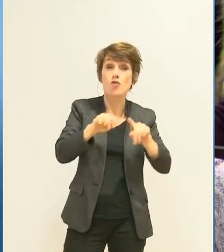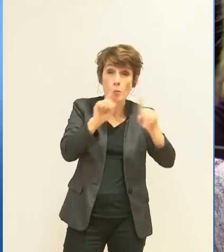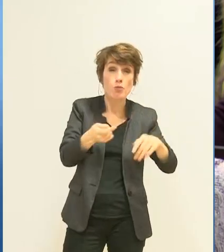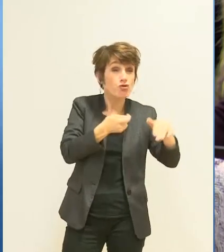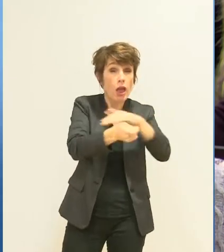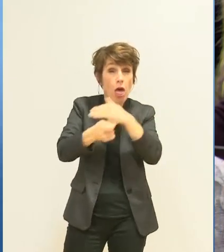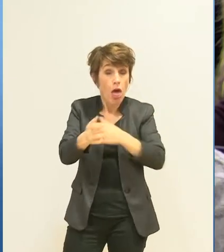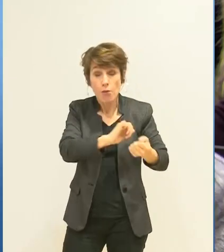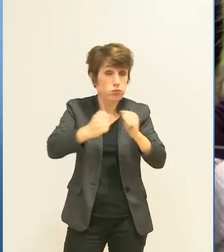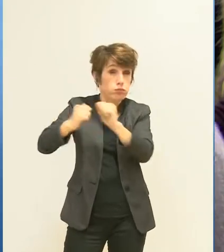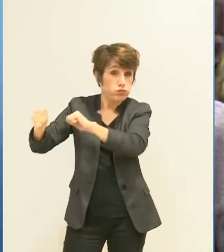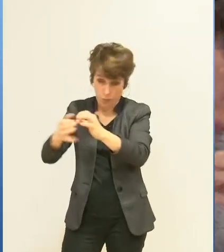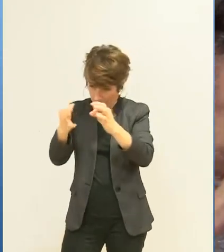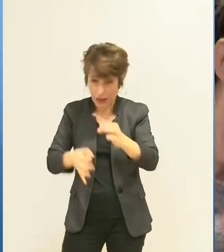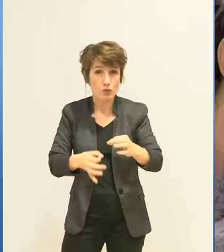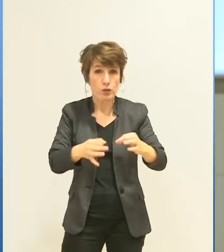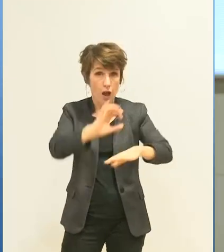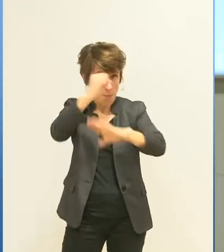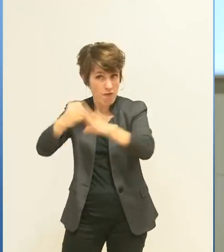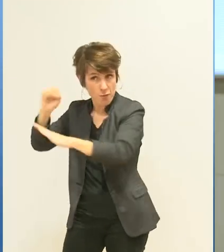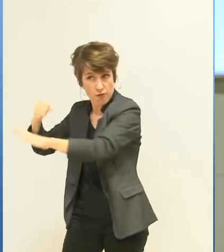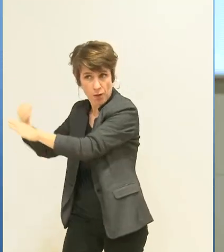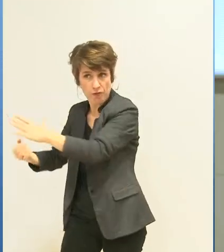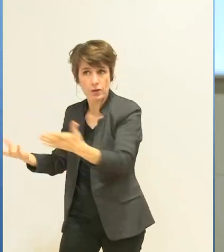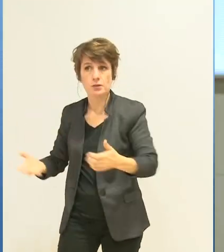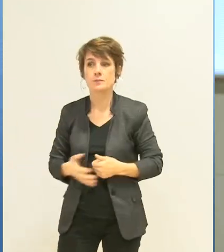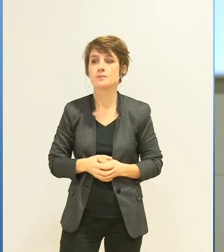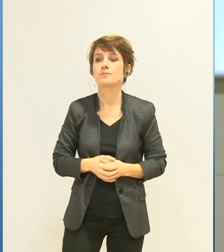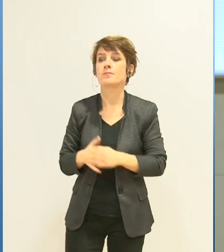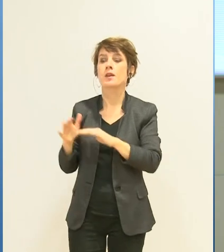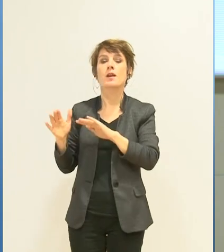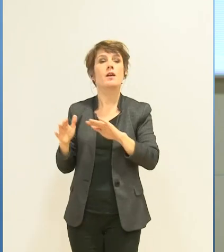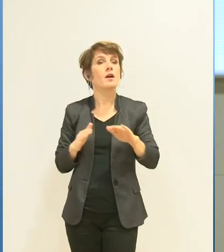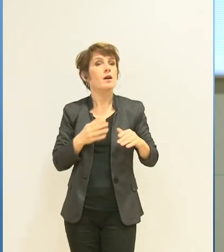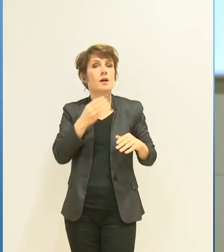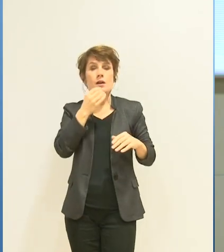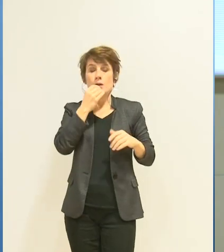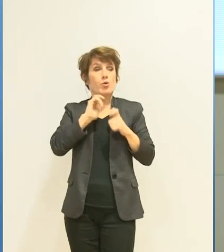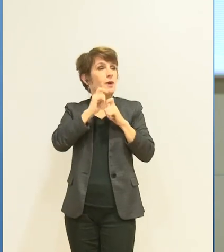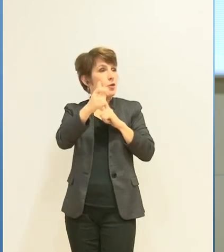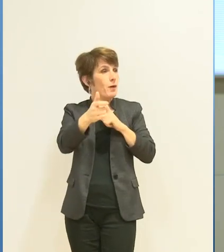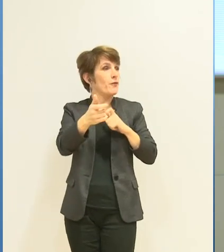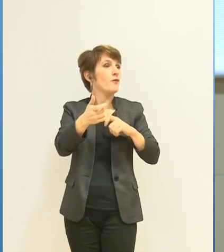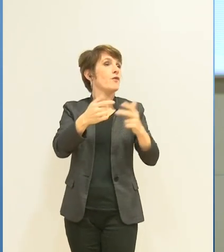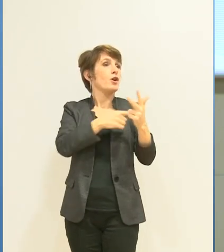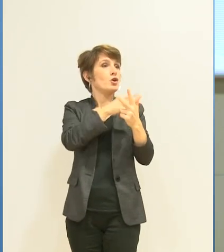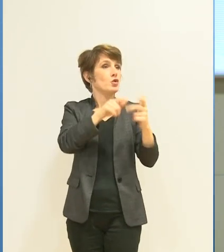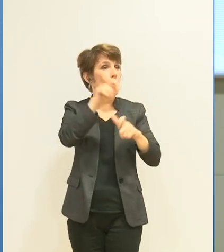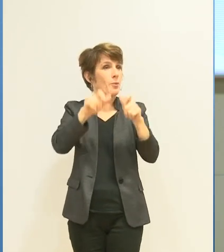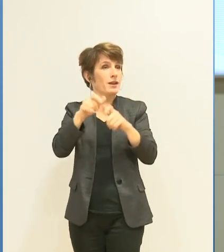remercie alors après nous avons trois prises de parole sur les sept membres présents du groupe e